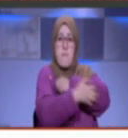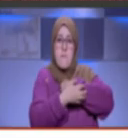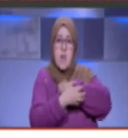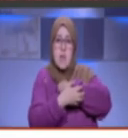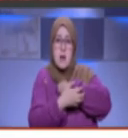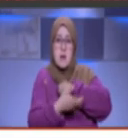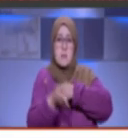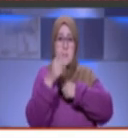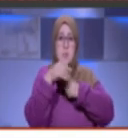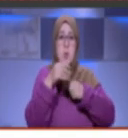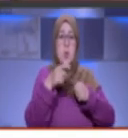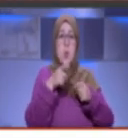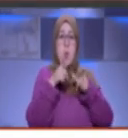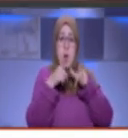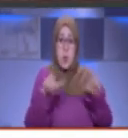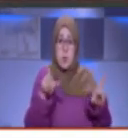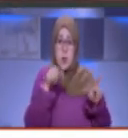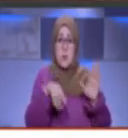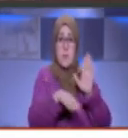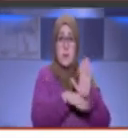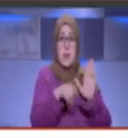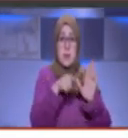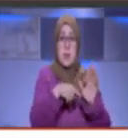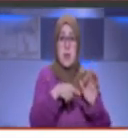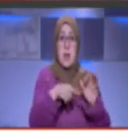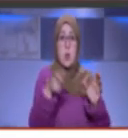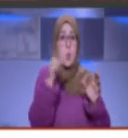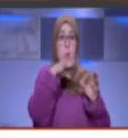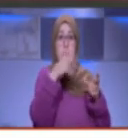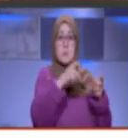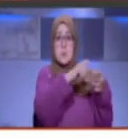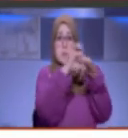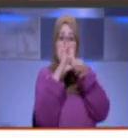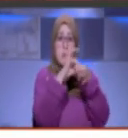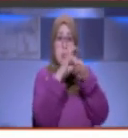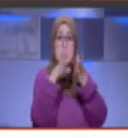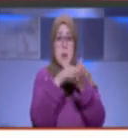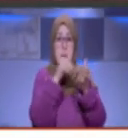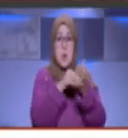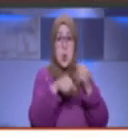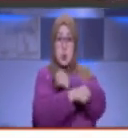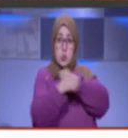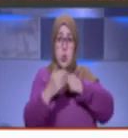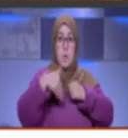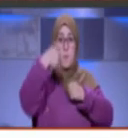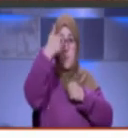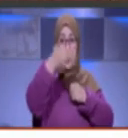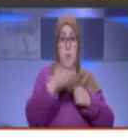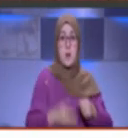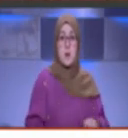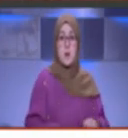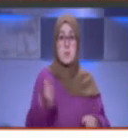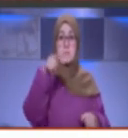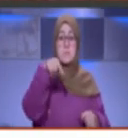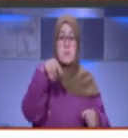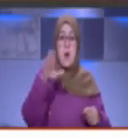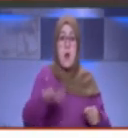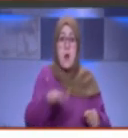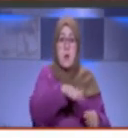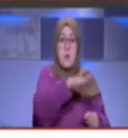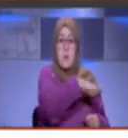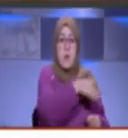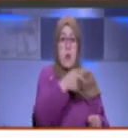في بيان لها أن عمليات نقل المهاجرين قد تبدأ الأسبوع المقبل، مضيفة أن الأطفال والمراهقين الذين